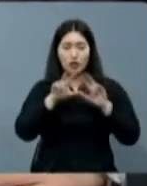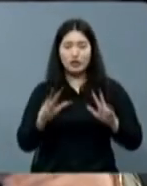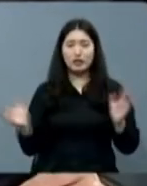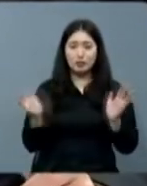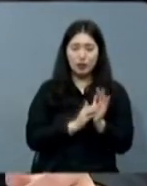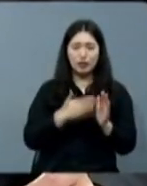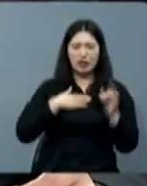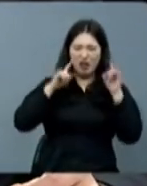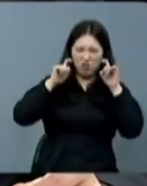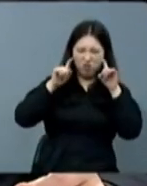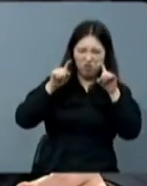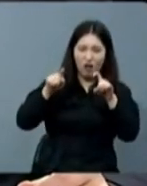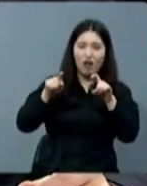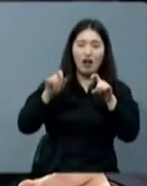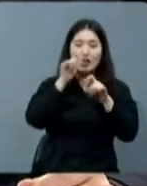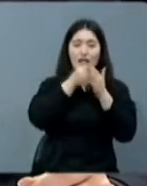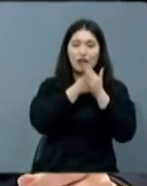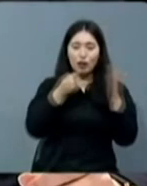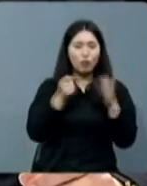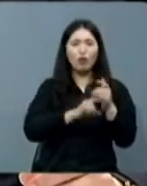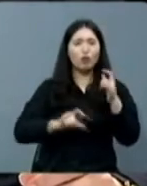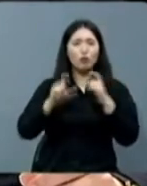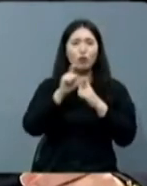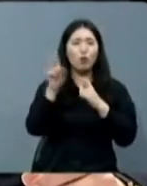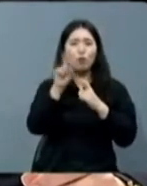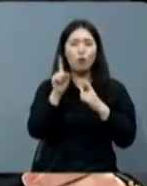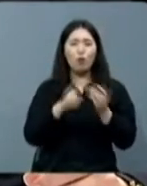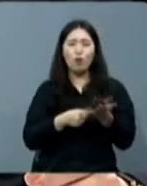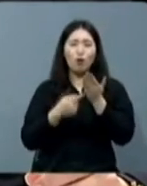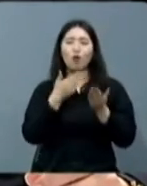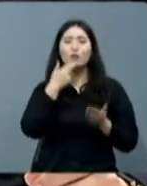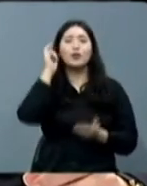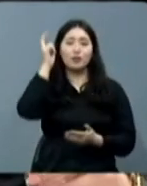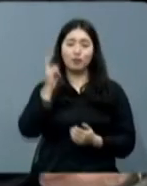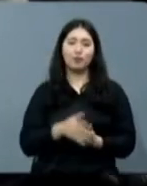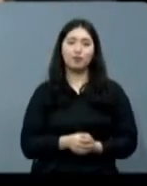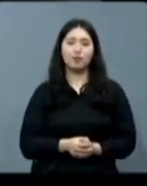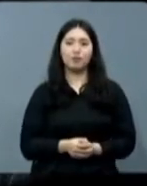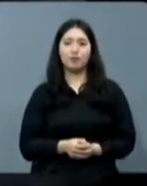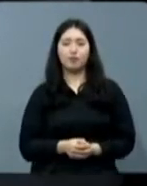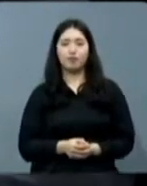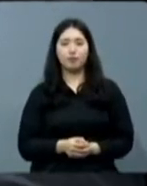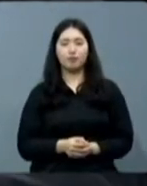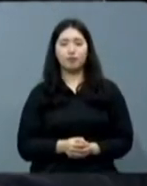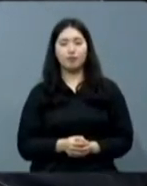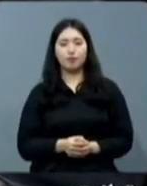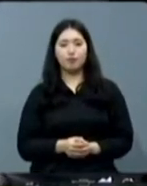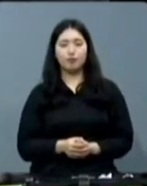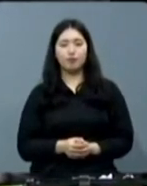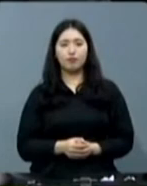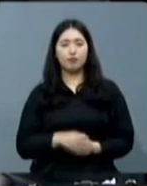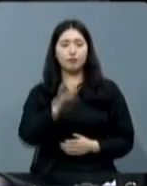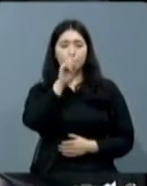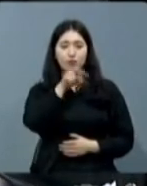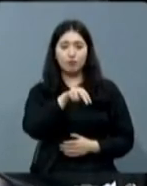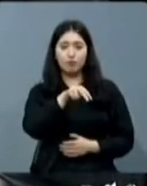탈탈 털려왔기 때문에 더 털릴 것도 없습니다. 저는 그렇게 생각합니다. 예. 네. 우리 윤 후보님